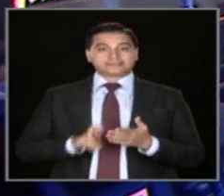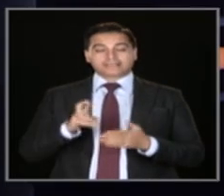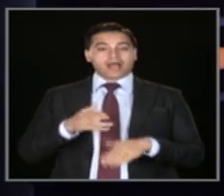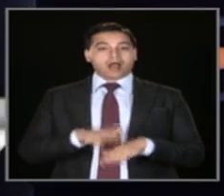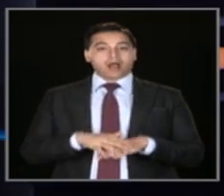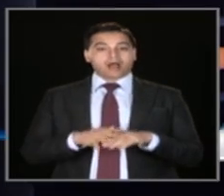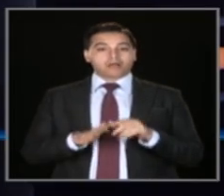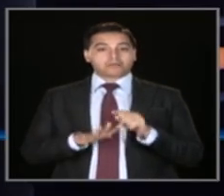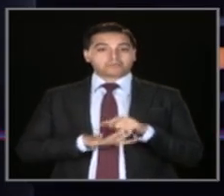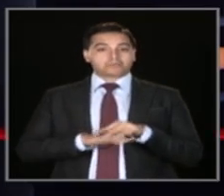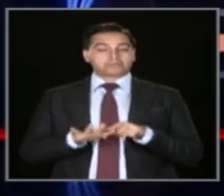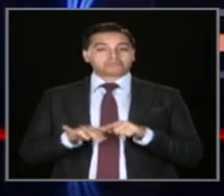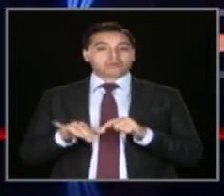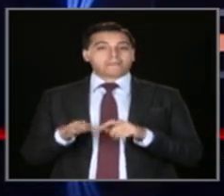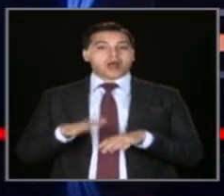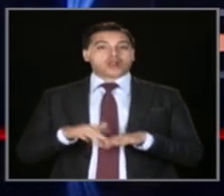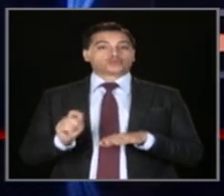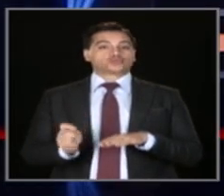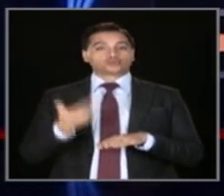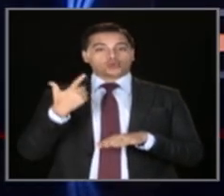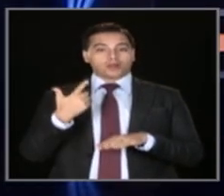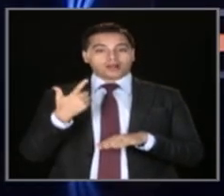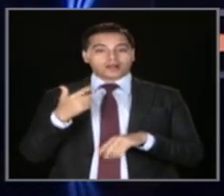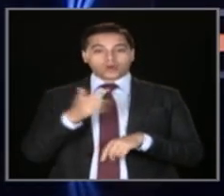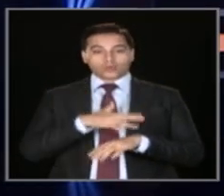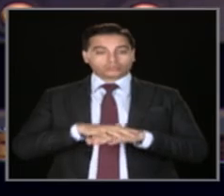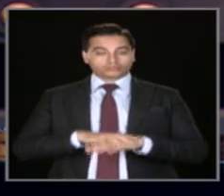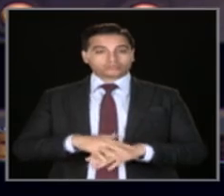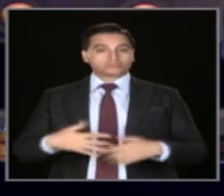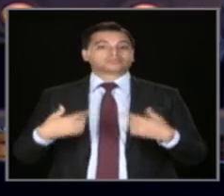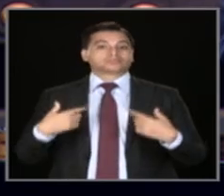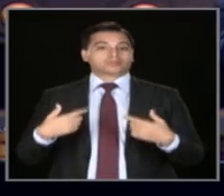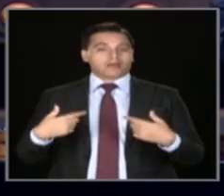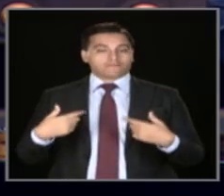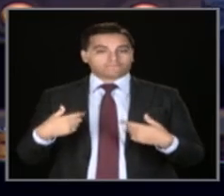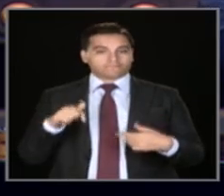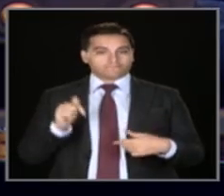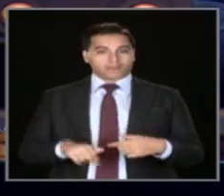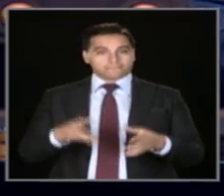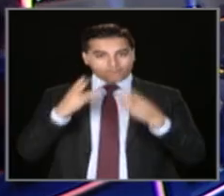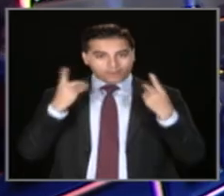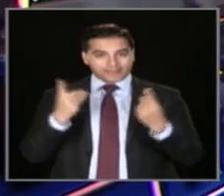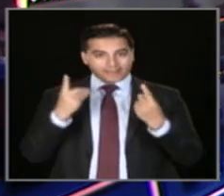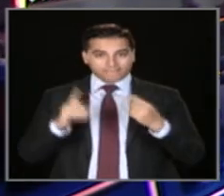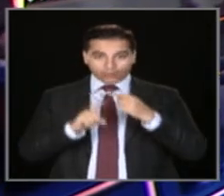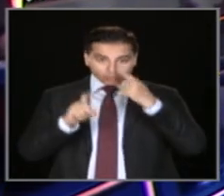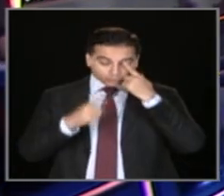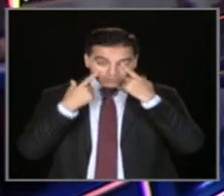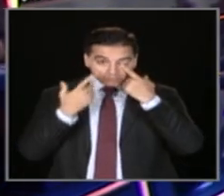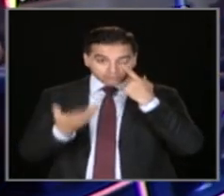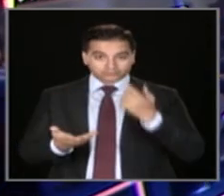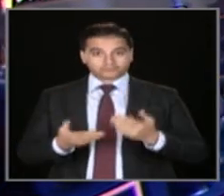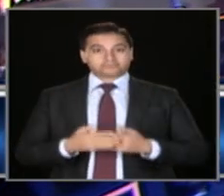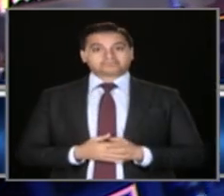الأربعة هيعتمدوا على السرعة، فأدينا على البازر. معلومات عامة، والسؤال هو: